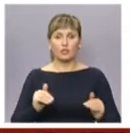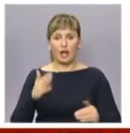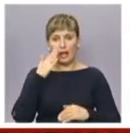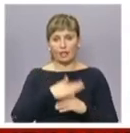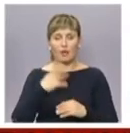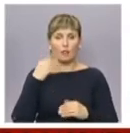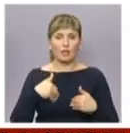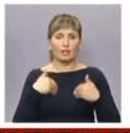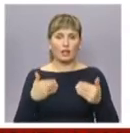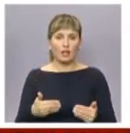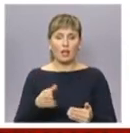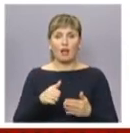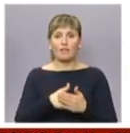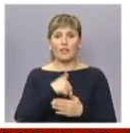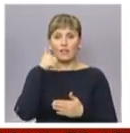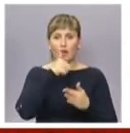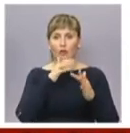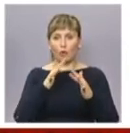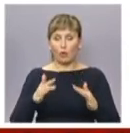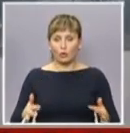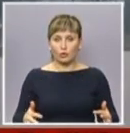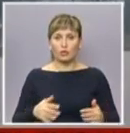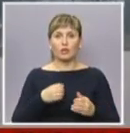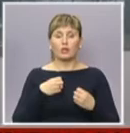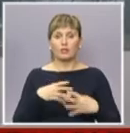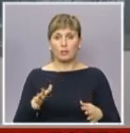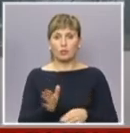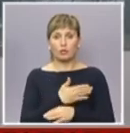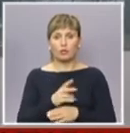аким Алматы. А в саму новогоднюю ночь главные праздничные гуляния